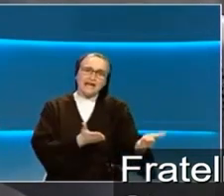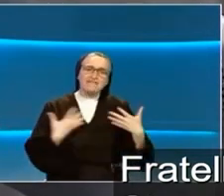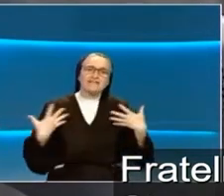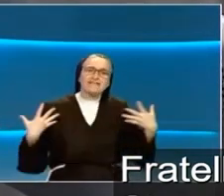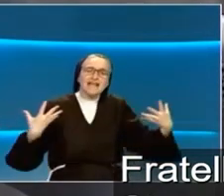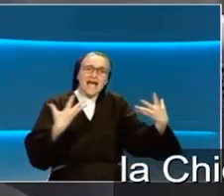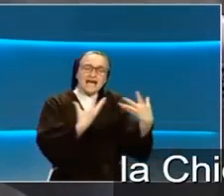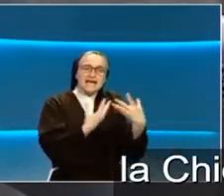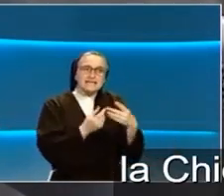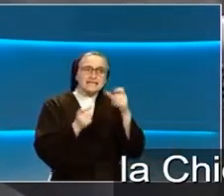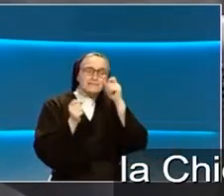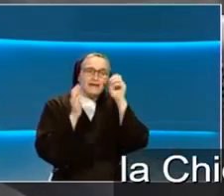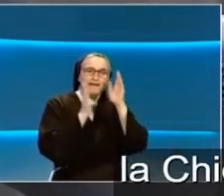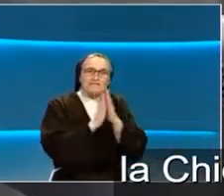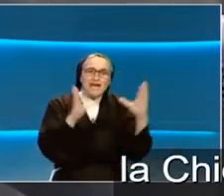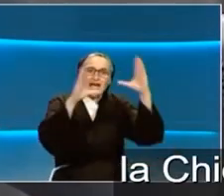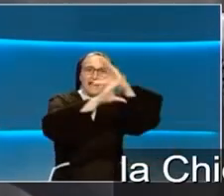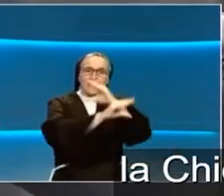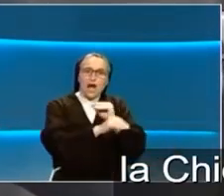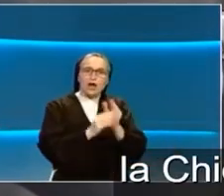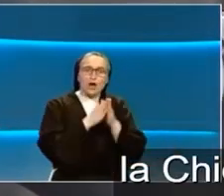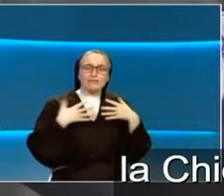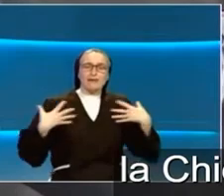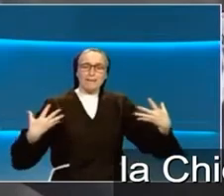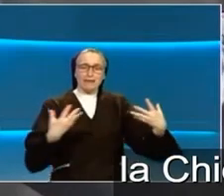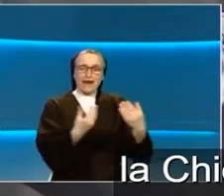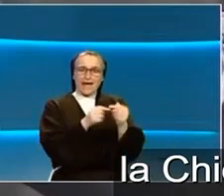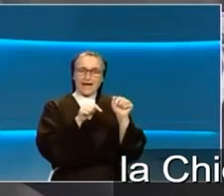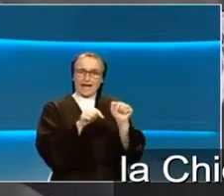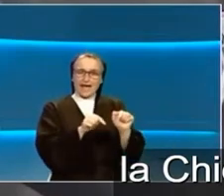raccogliersi per vegliare e per pregare.